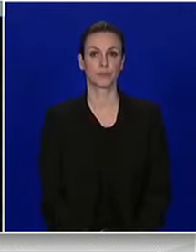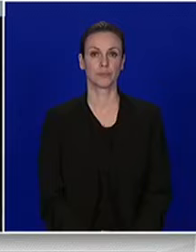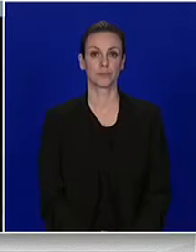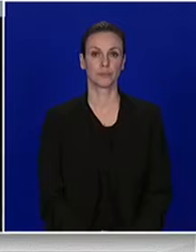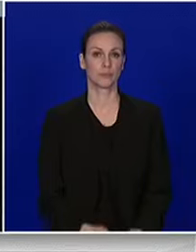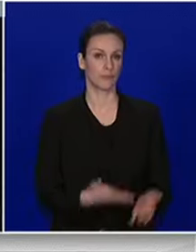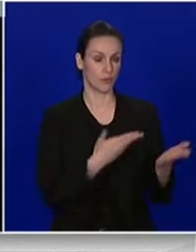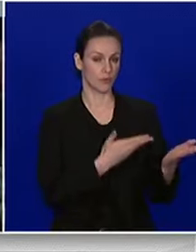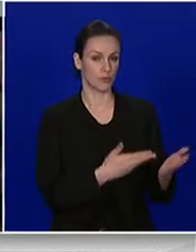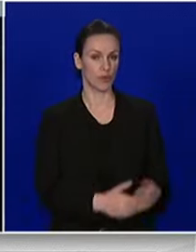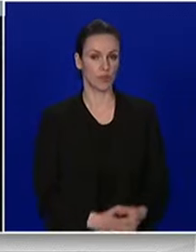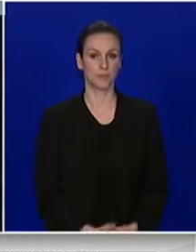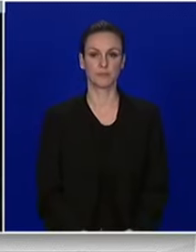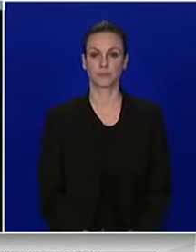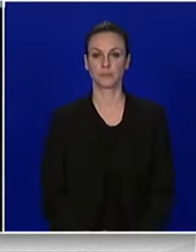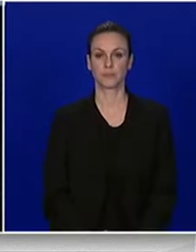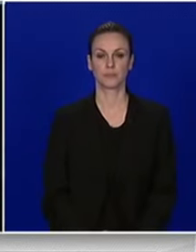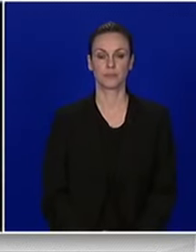izvolite.